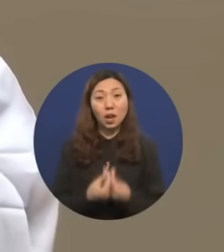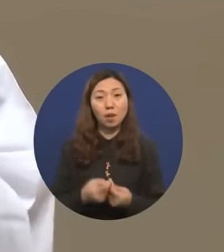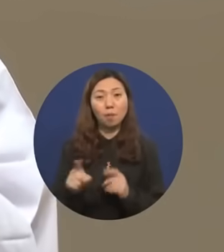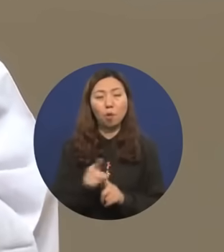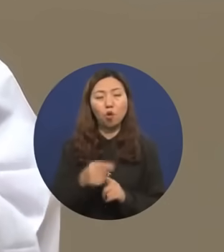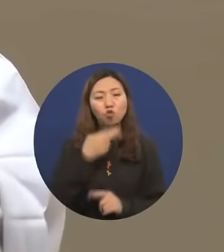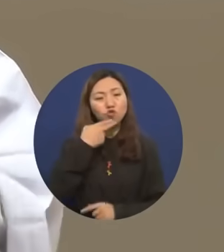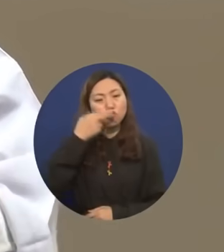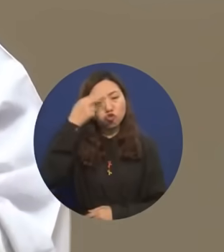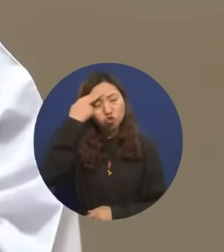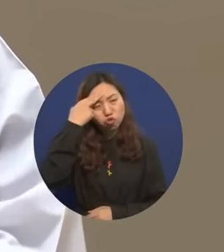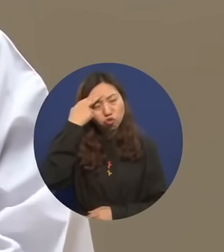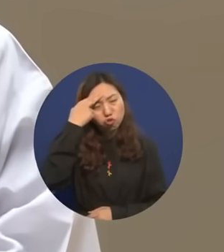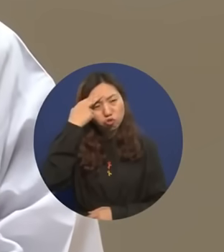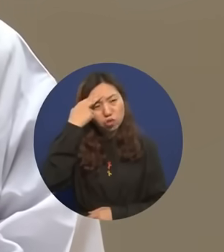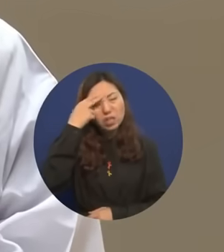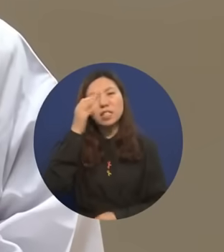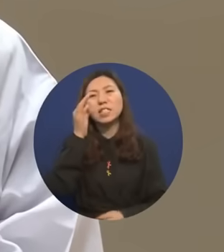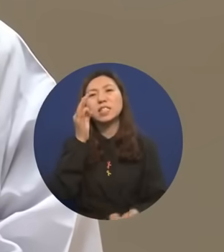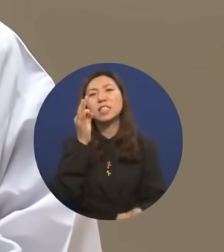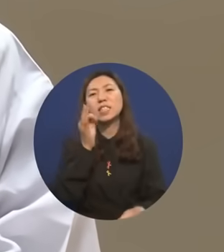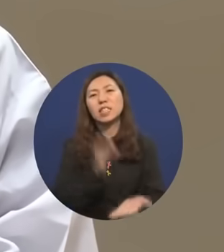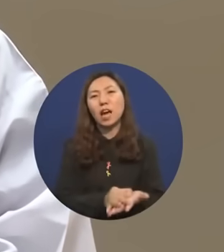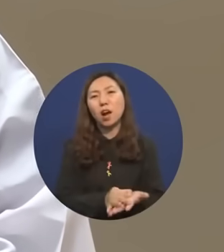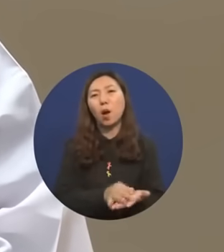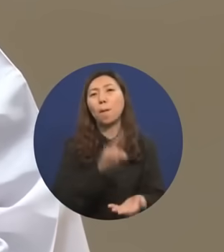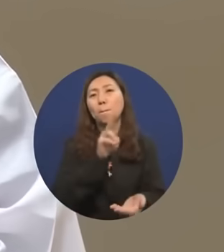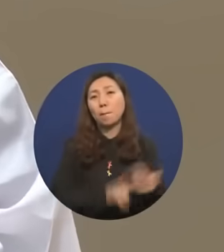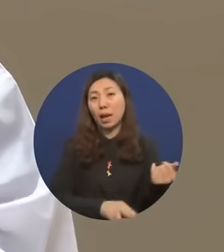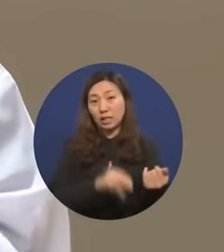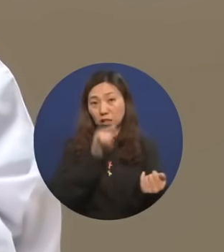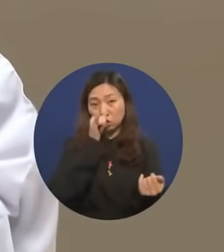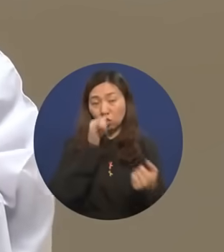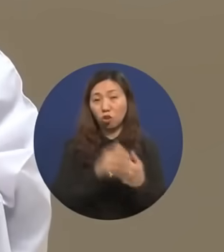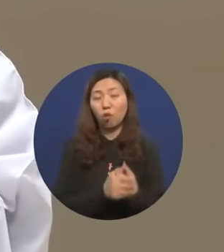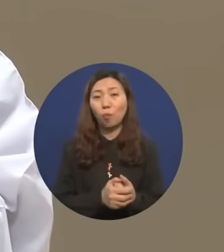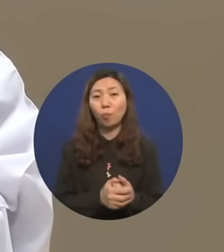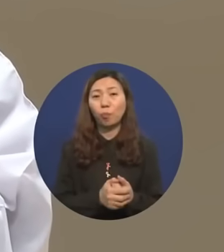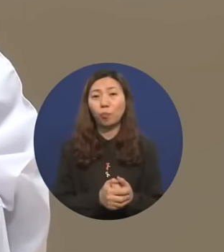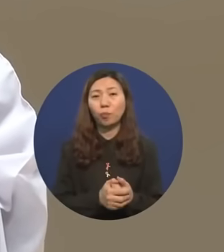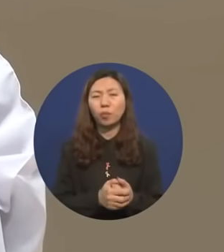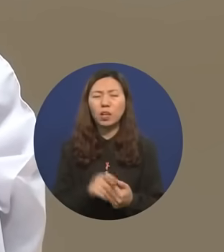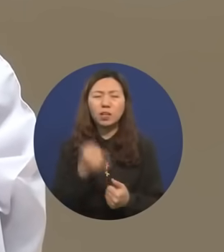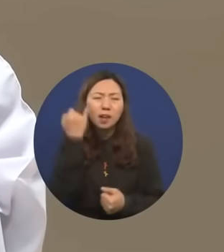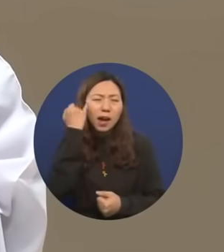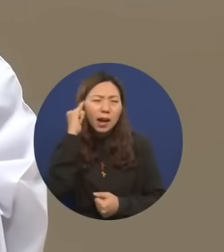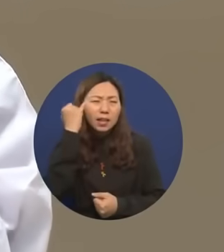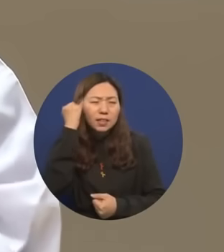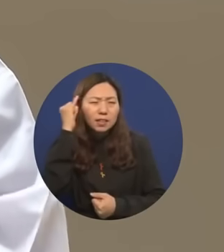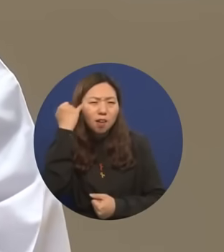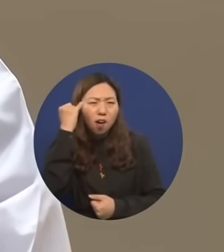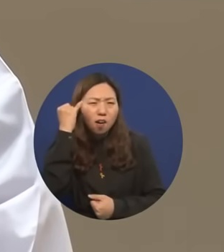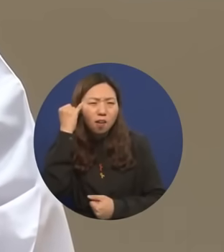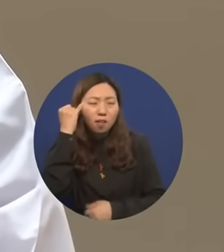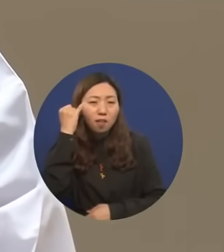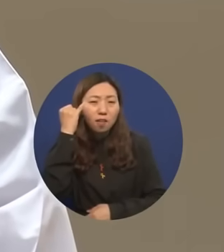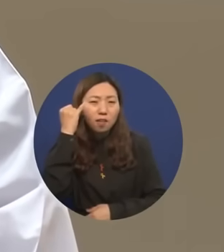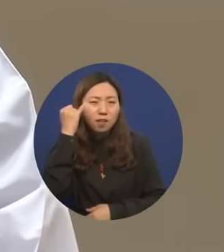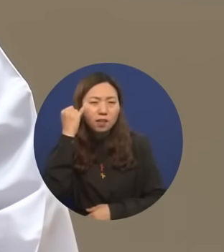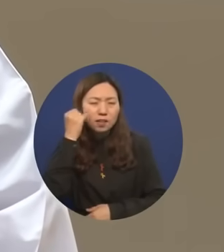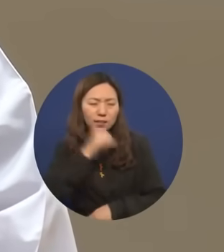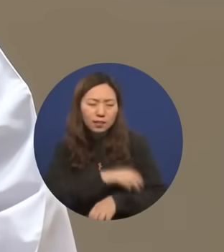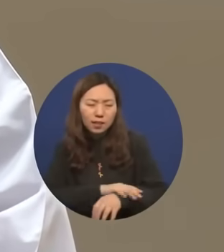뭐 술을 따지면 값싼 게 더 팔린다든지 뭐 이런 것처럼. 그러니까 그런 아이템을 아주